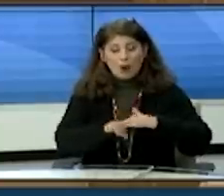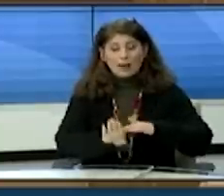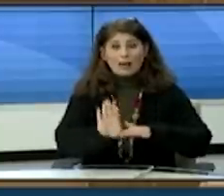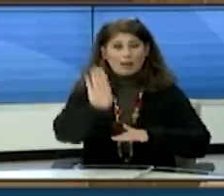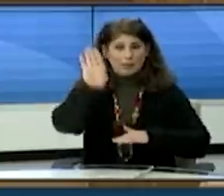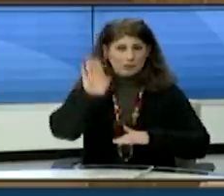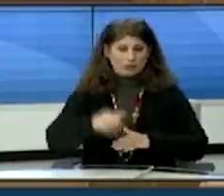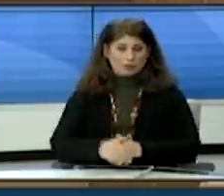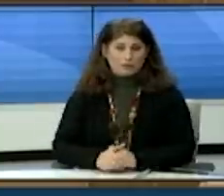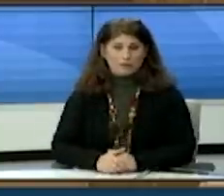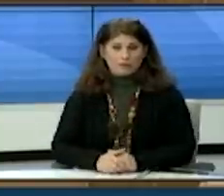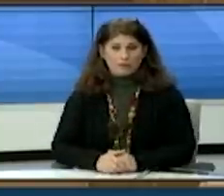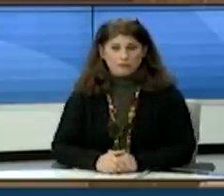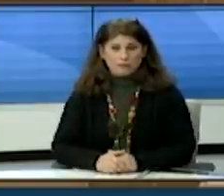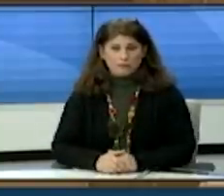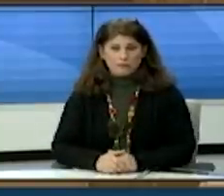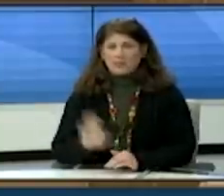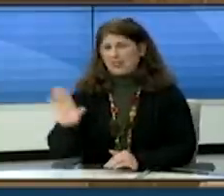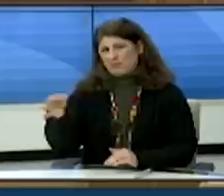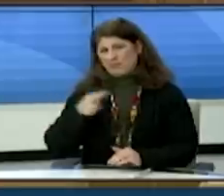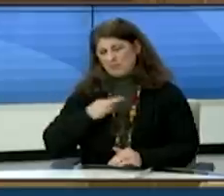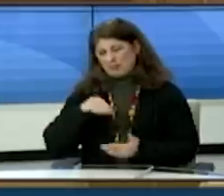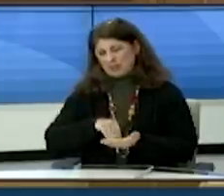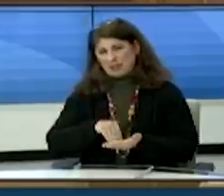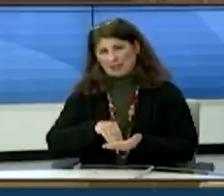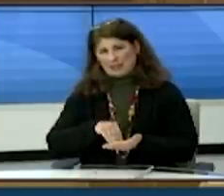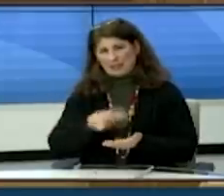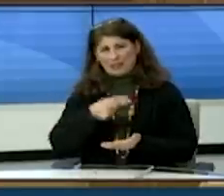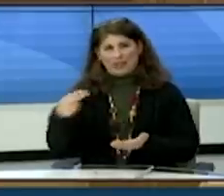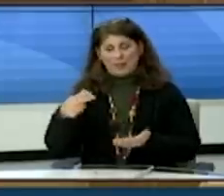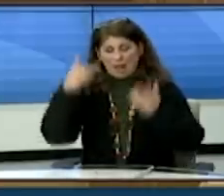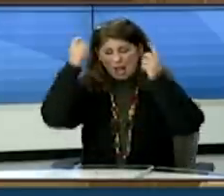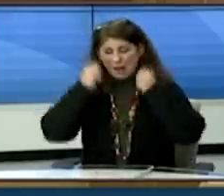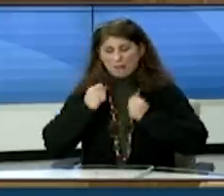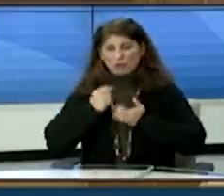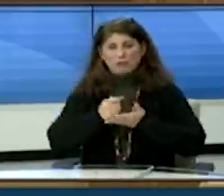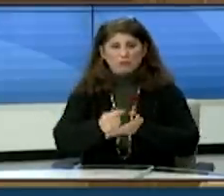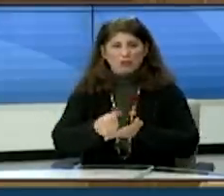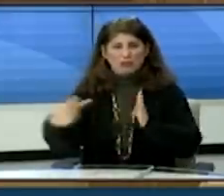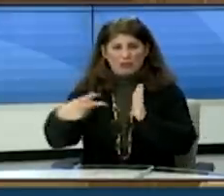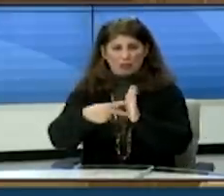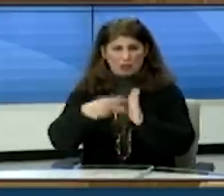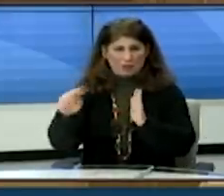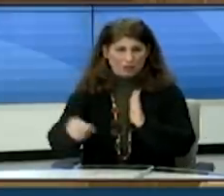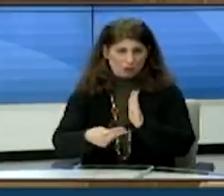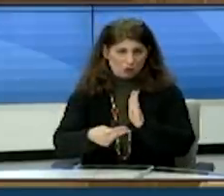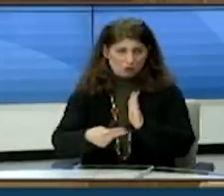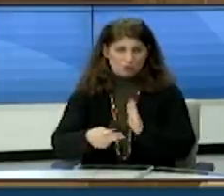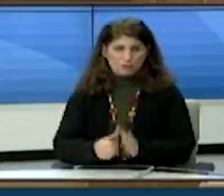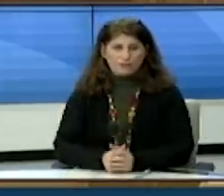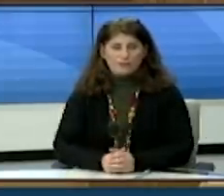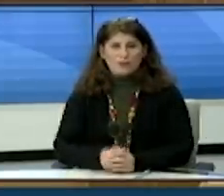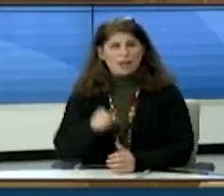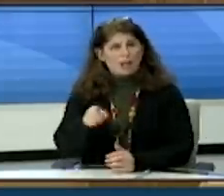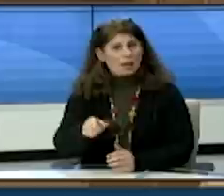Ανάκαμψης. Και μη μας πείτε ξανά για τις αποζημιώσεις των 2.000 ευρώ,